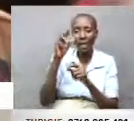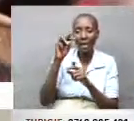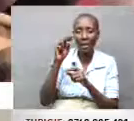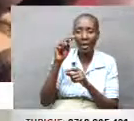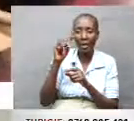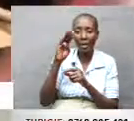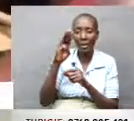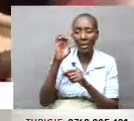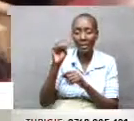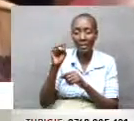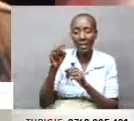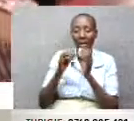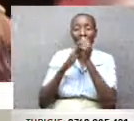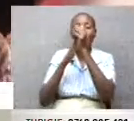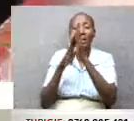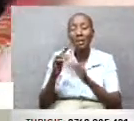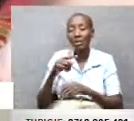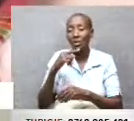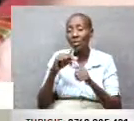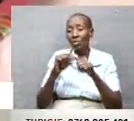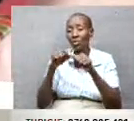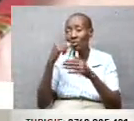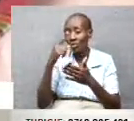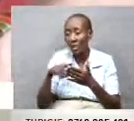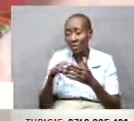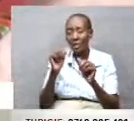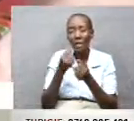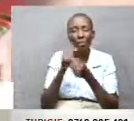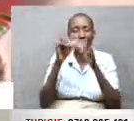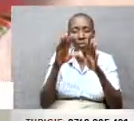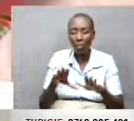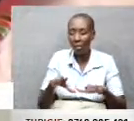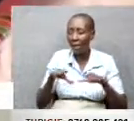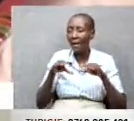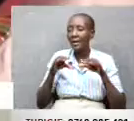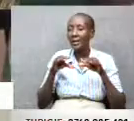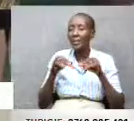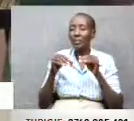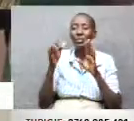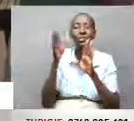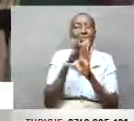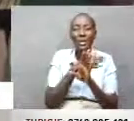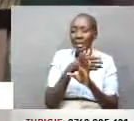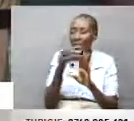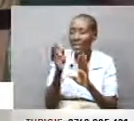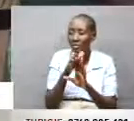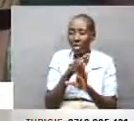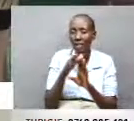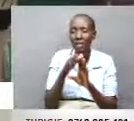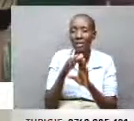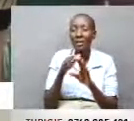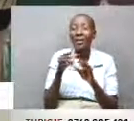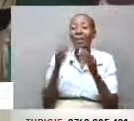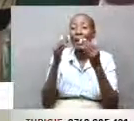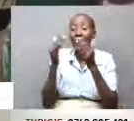kaunti ya Trans Nzoia wameendelea kushikilia msimamo mkali kuwa hawatakubali kamwe kugushiwa kwa idadi kamili ya wanaTrans Nzoia, na hivyo wanatarajia